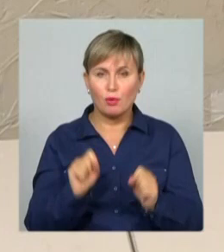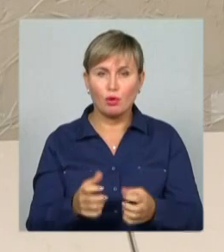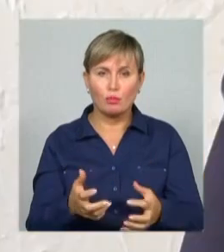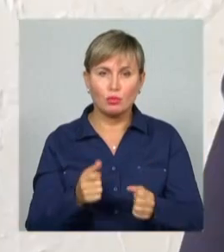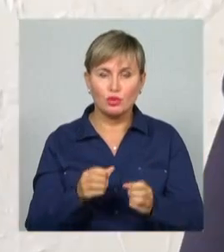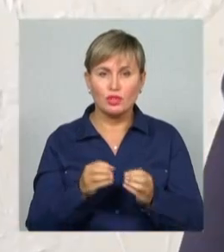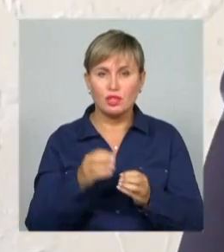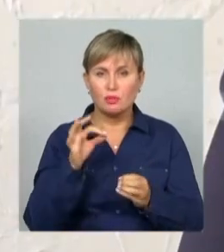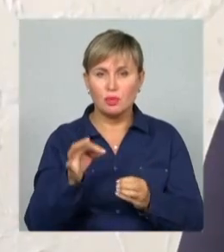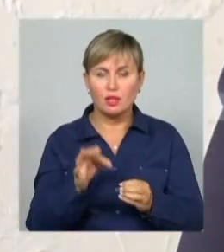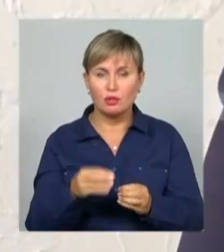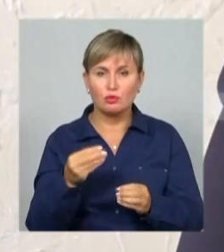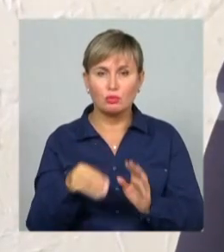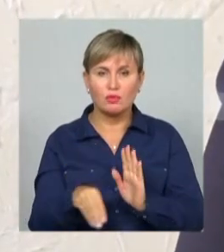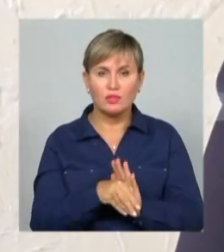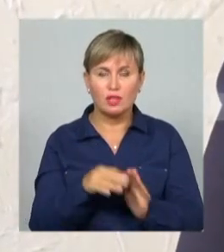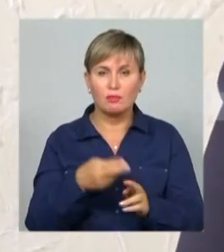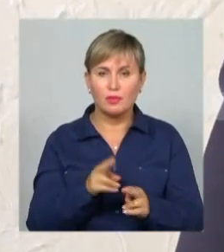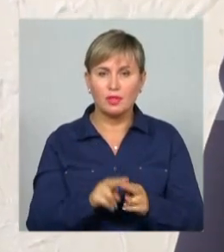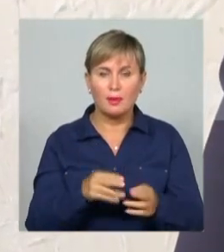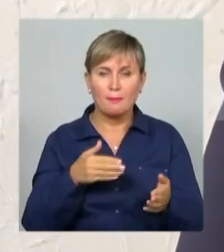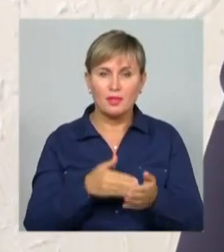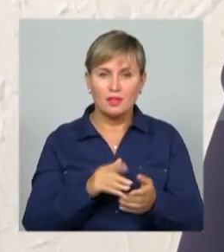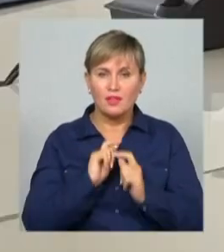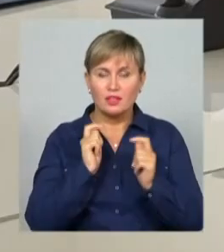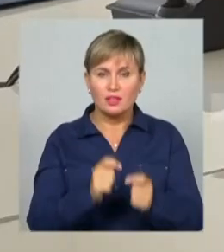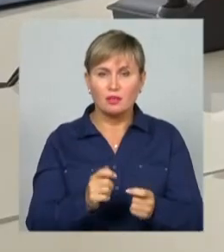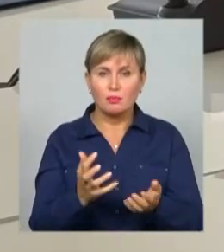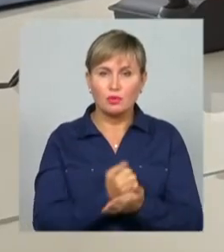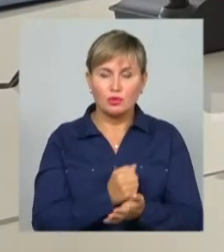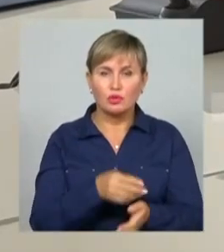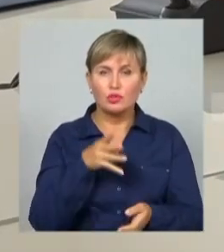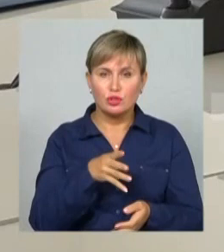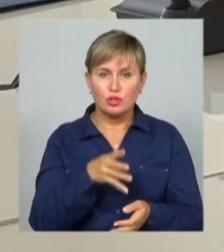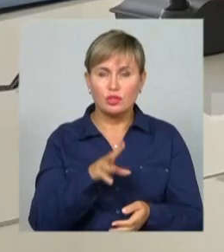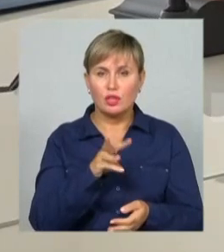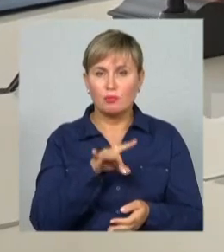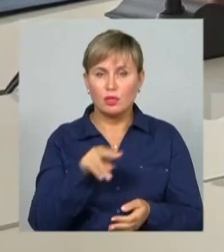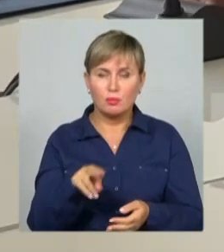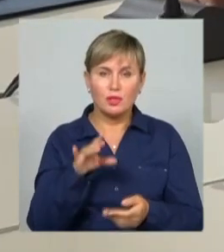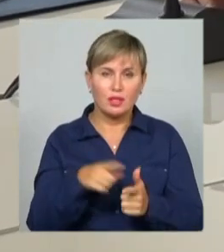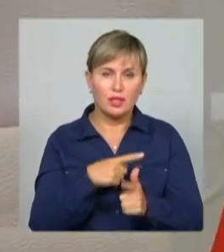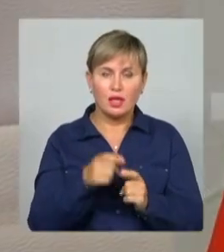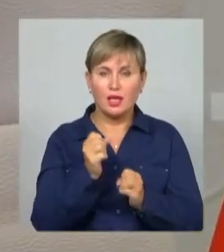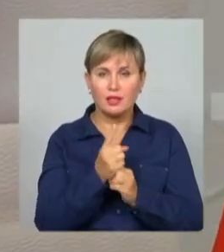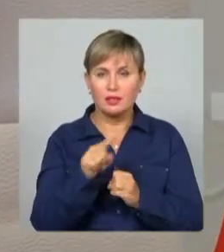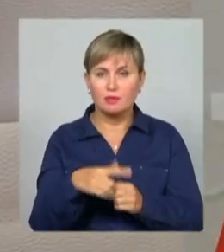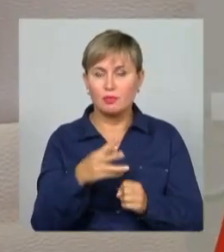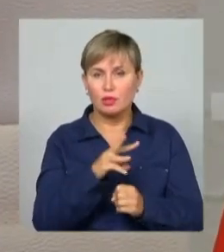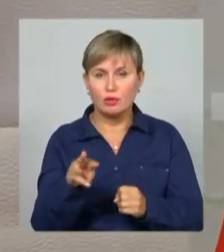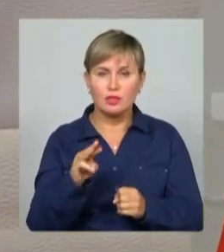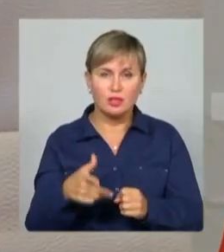получить 10% от суммы взятки. При этом максимальное вознаграждение составит 4000 МРП или 11,5 миллионов